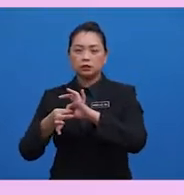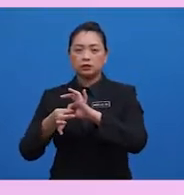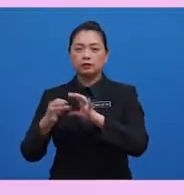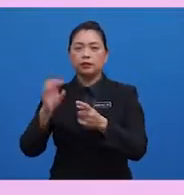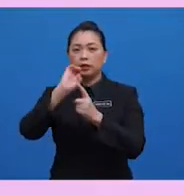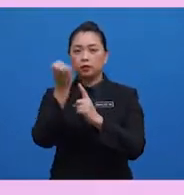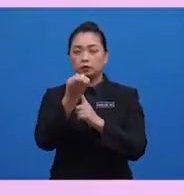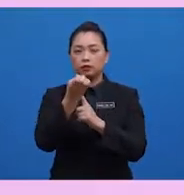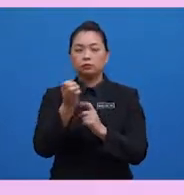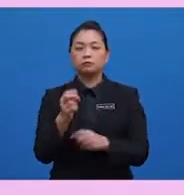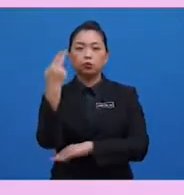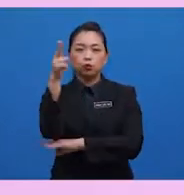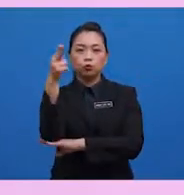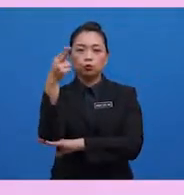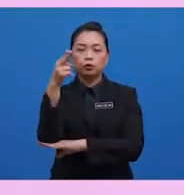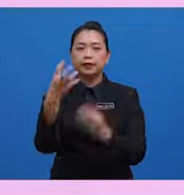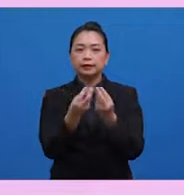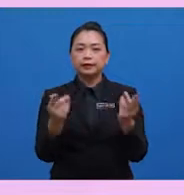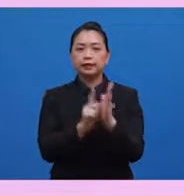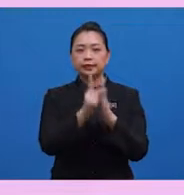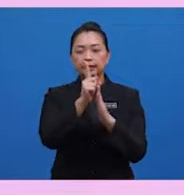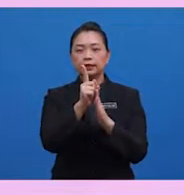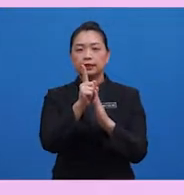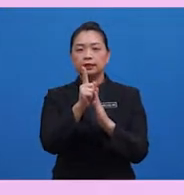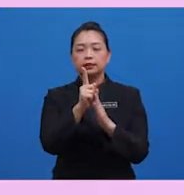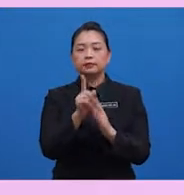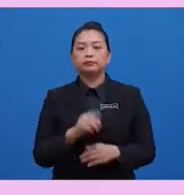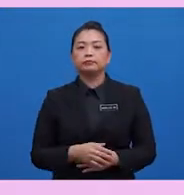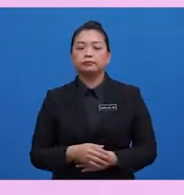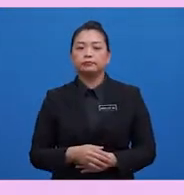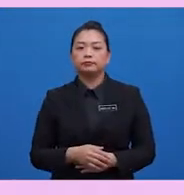ekosistem hutan tanah tinggi atau hutan tanah pamah.